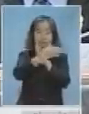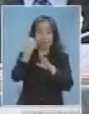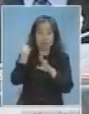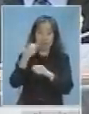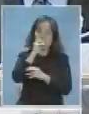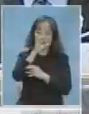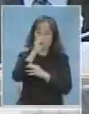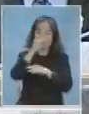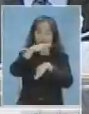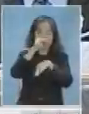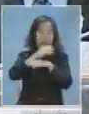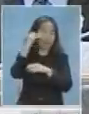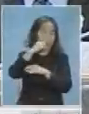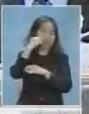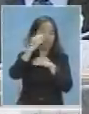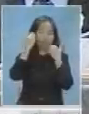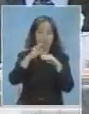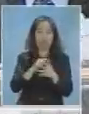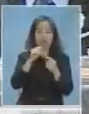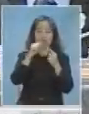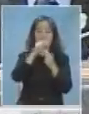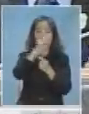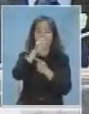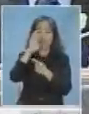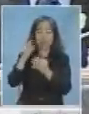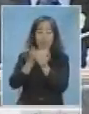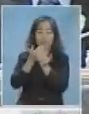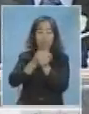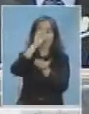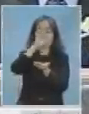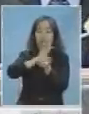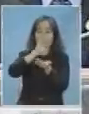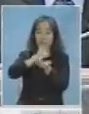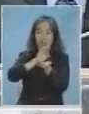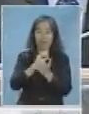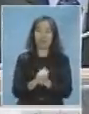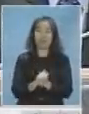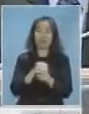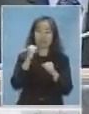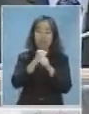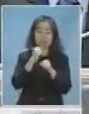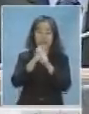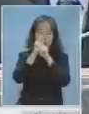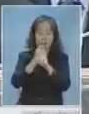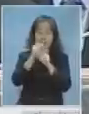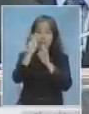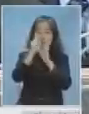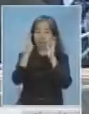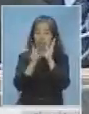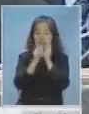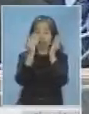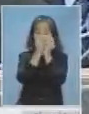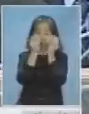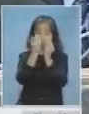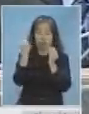ายครั้งว่าระบบงบประมาณของเราเนี่ยที่เราทำตามรัฐธรรมนูญโดยการตั้งกรรมาธิการวิส